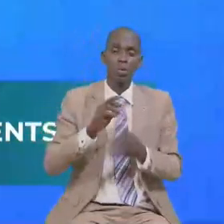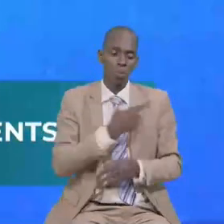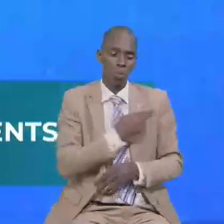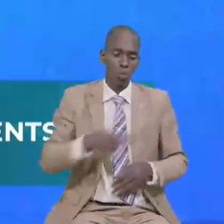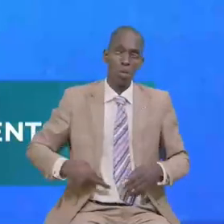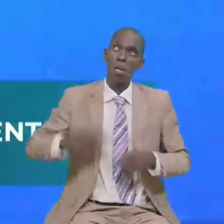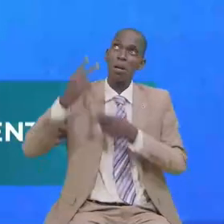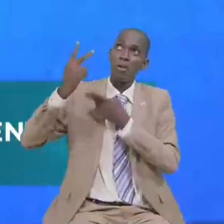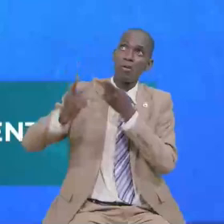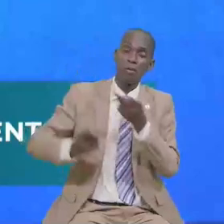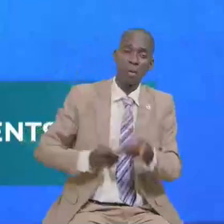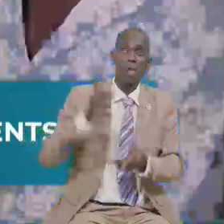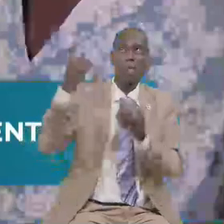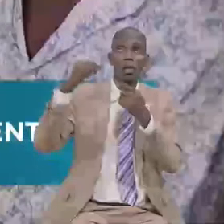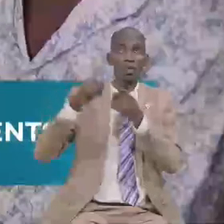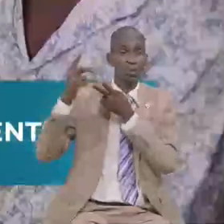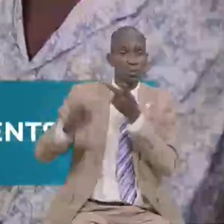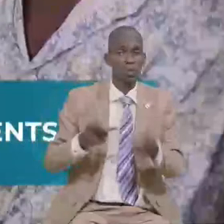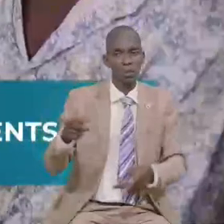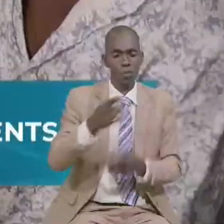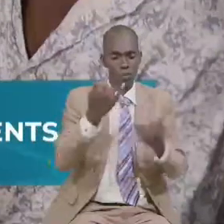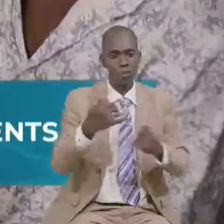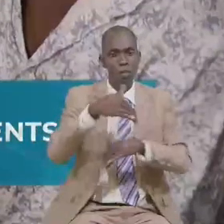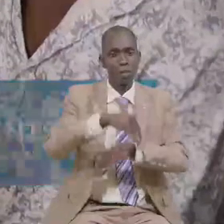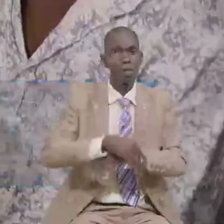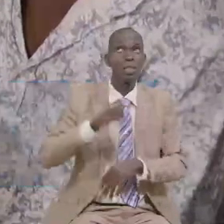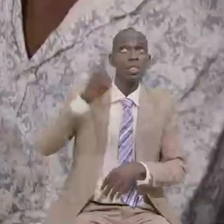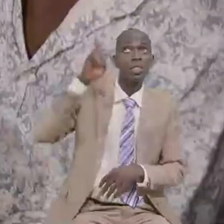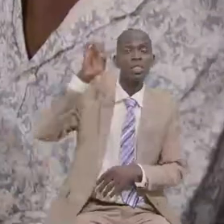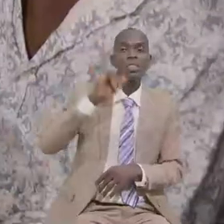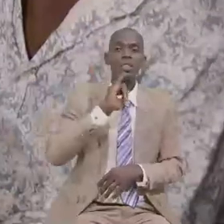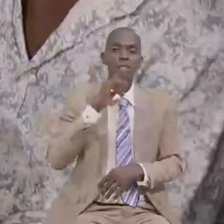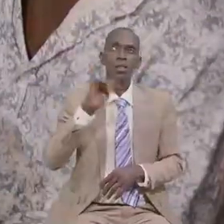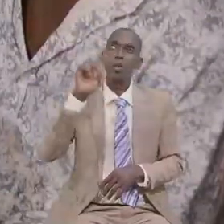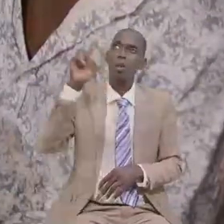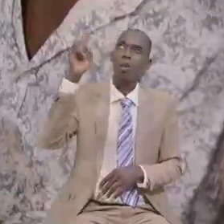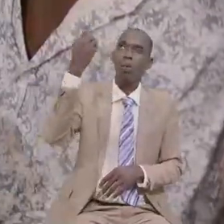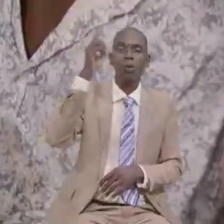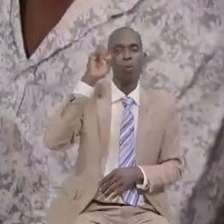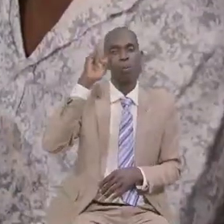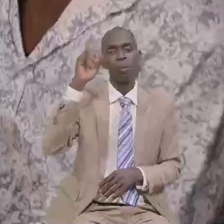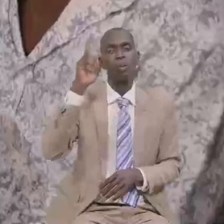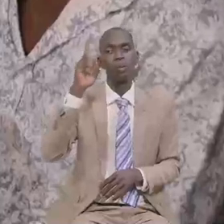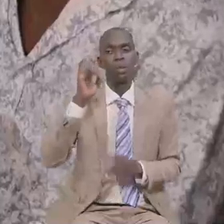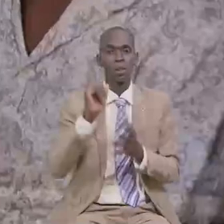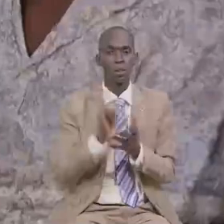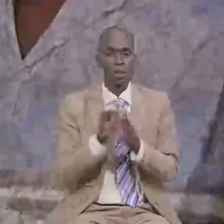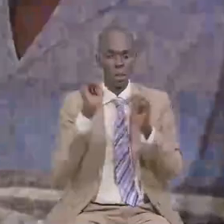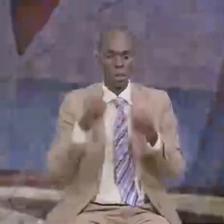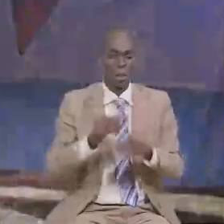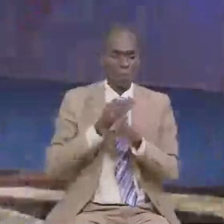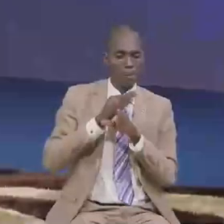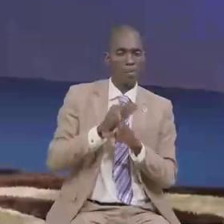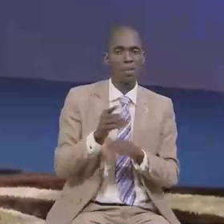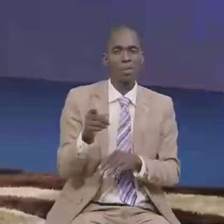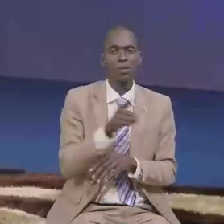il vient te rendre visite ce soir. Il est le seul qui puisse